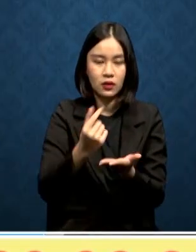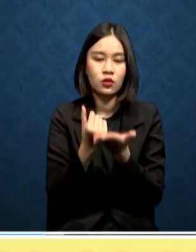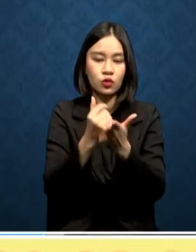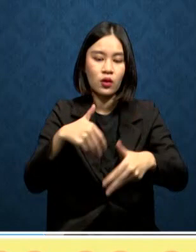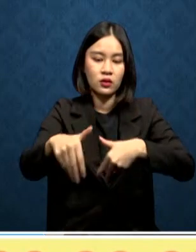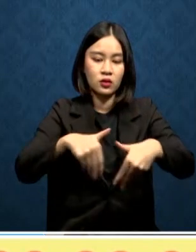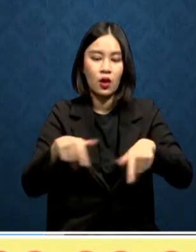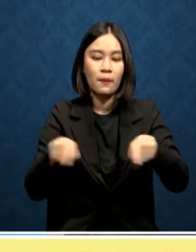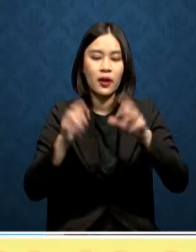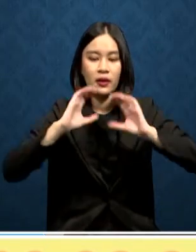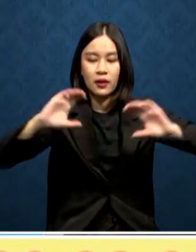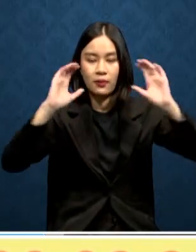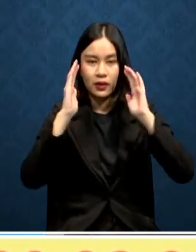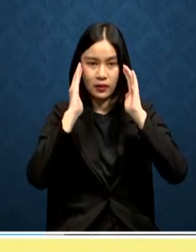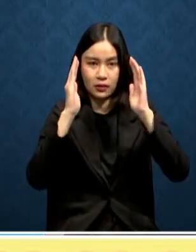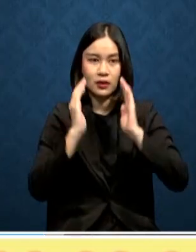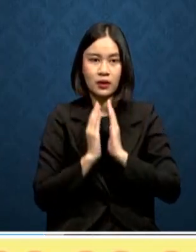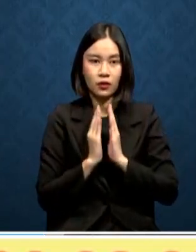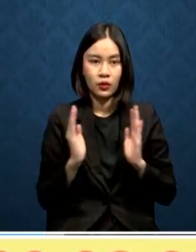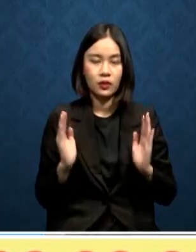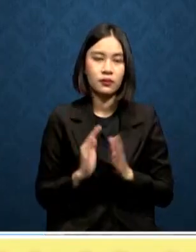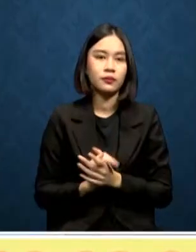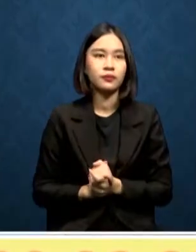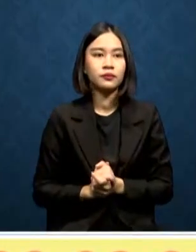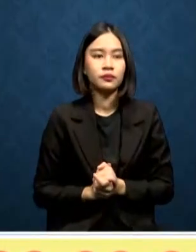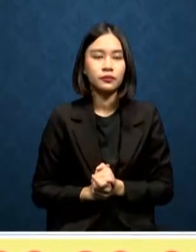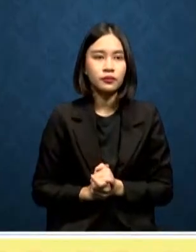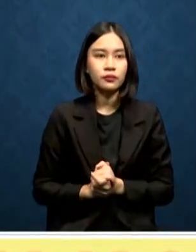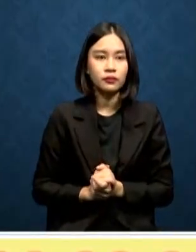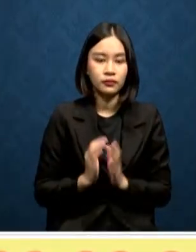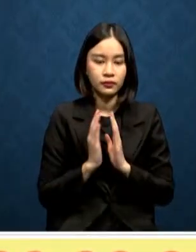านอย่างที่รัฐบาลตั้งใจขอบคุณครับ ครับขอบคุณมากครับ